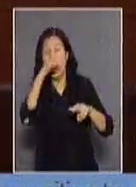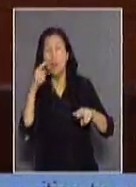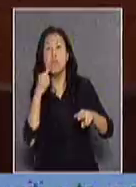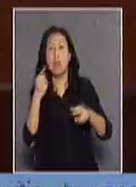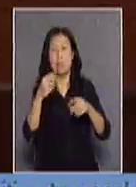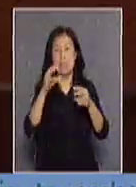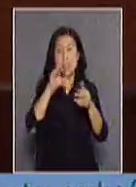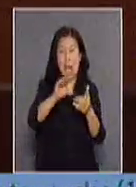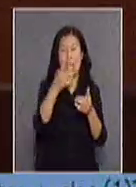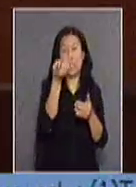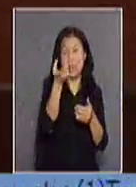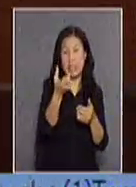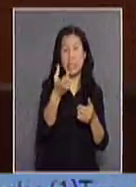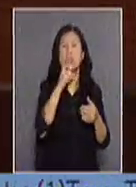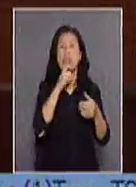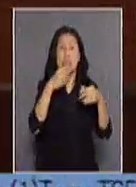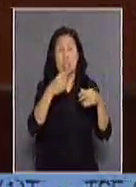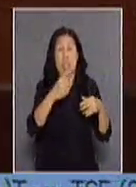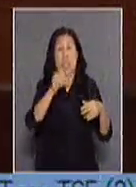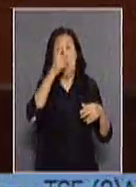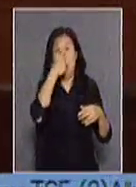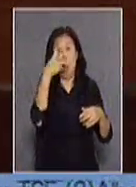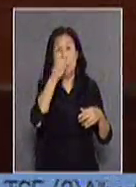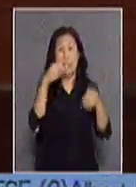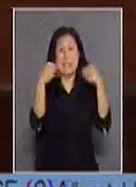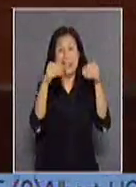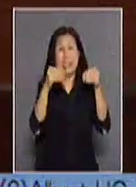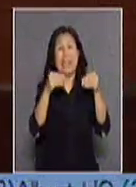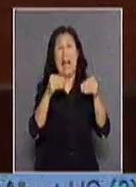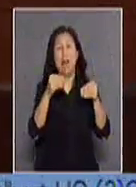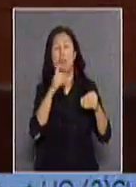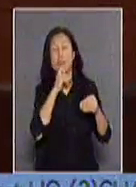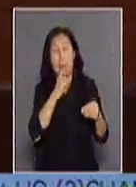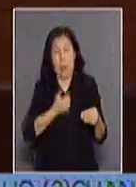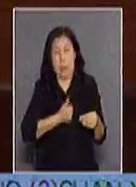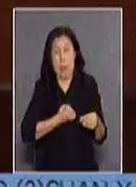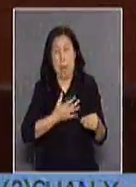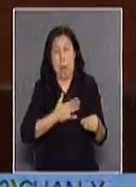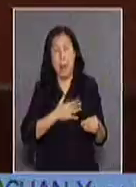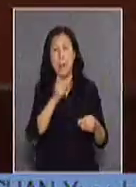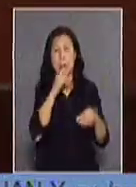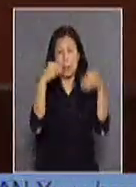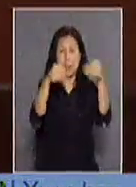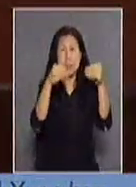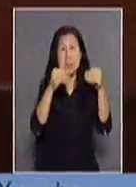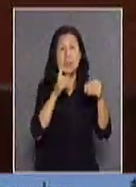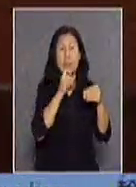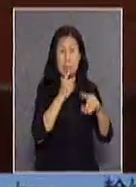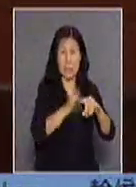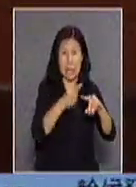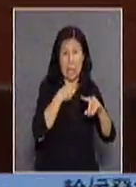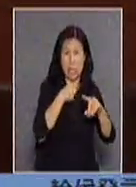了梁振英對教育產業的疑慮。朱經武指出，將教育當不當做產